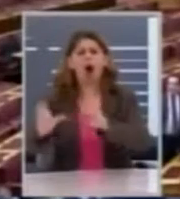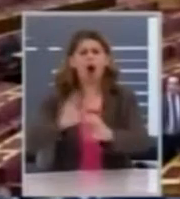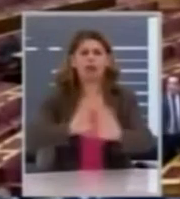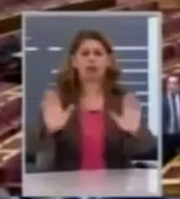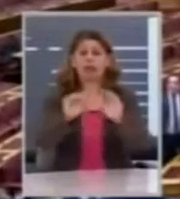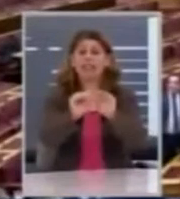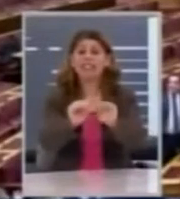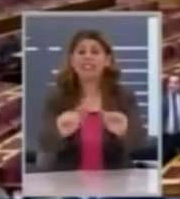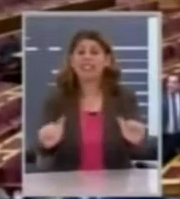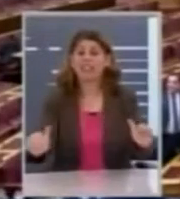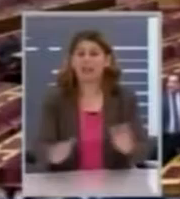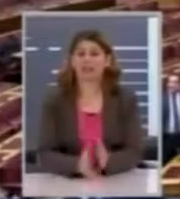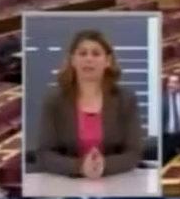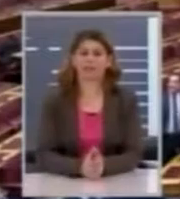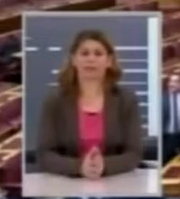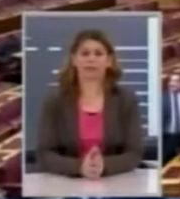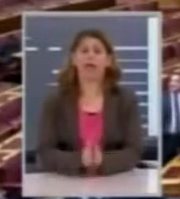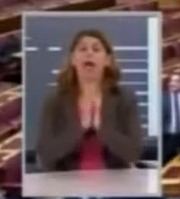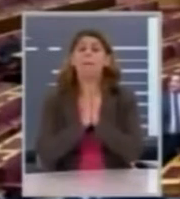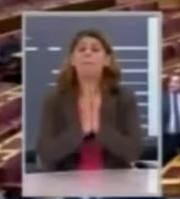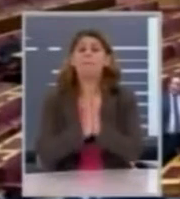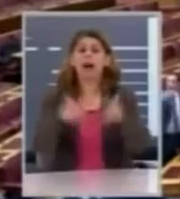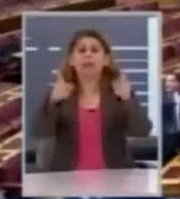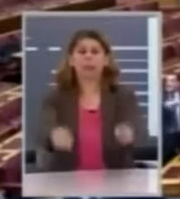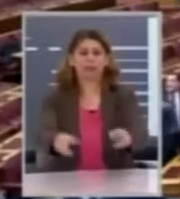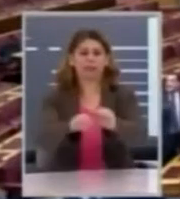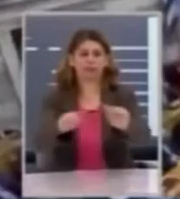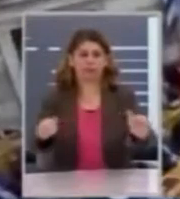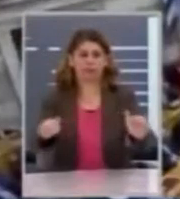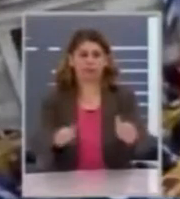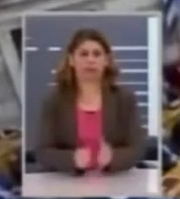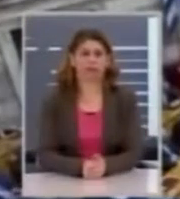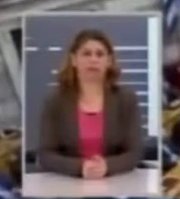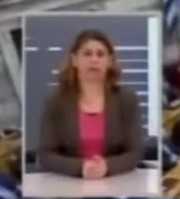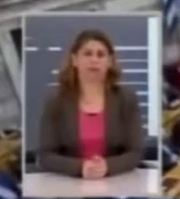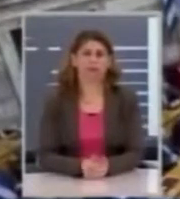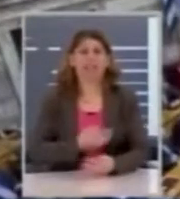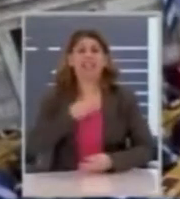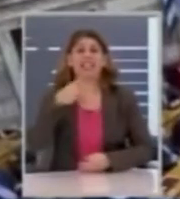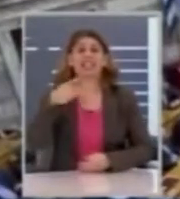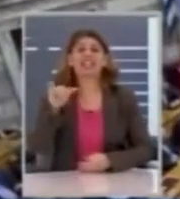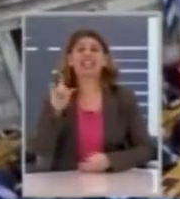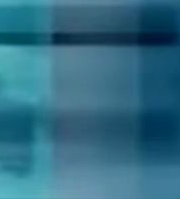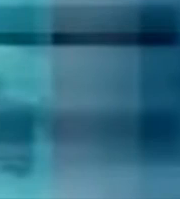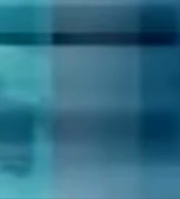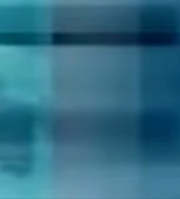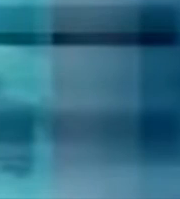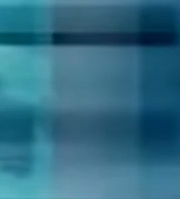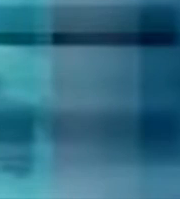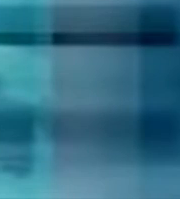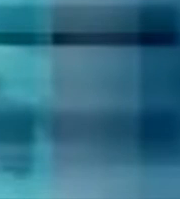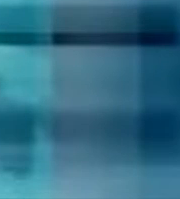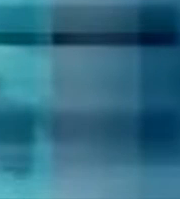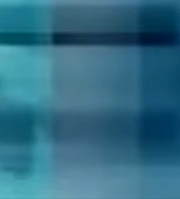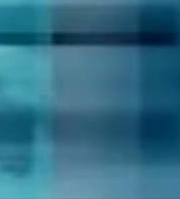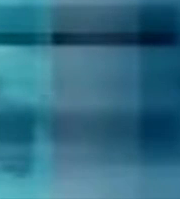Την τροπολογία για τη διανομή του κοινωνικού μερίσματος την ψήφισαν όλα τα κόμματα με εξαίρεση το Ποτάμι που δήλωσε παρόν. Στην